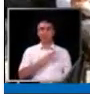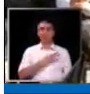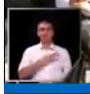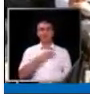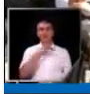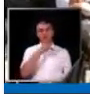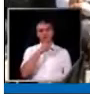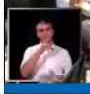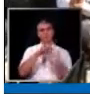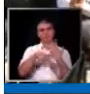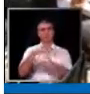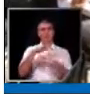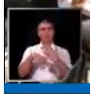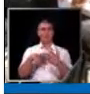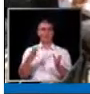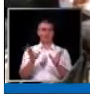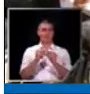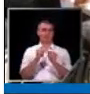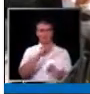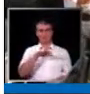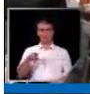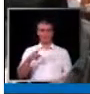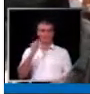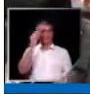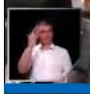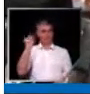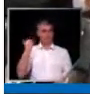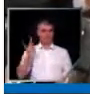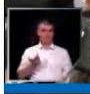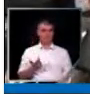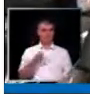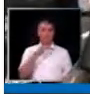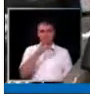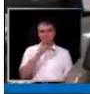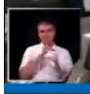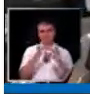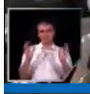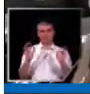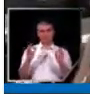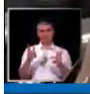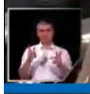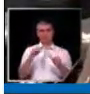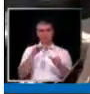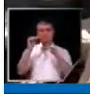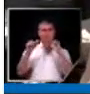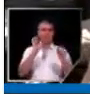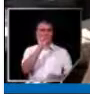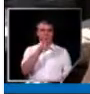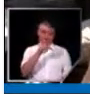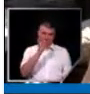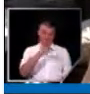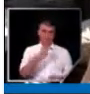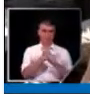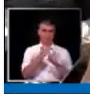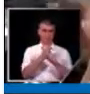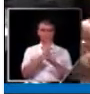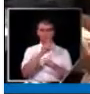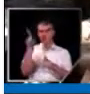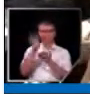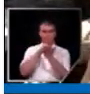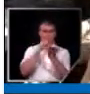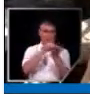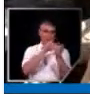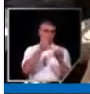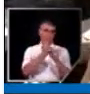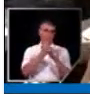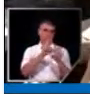שהוא מעורבב עם ילדים עם פיגור. והם מתחילים לזעוק את הזעקה שלהם, אז הם גם עושים את מה שהם עושים.